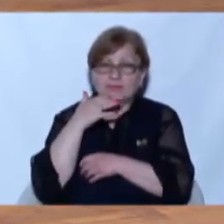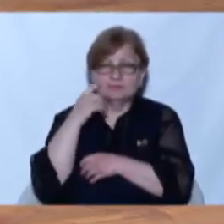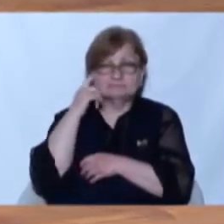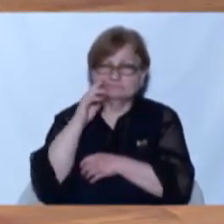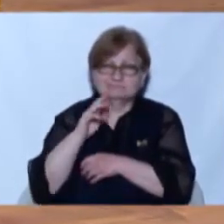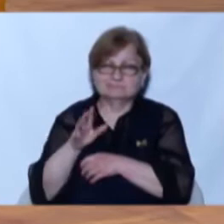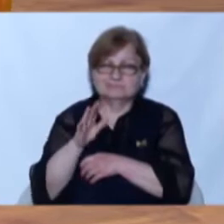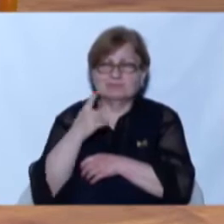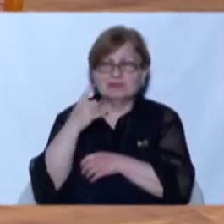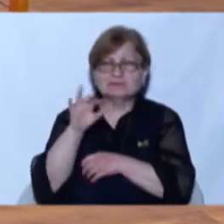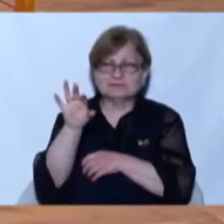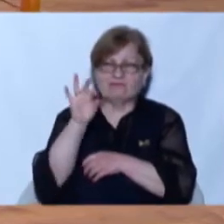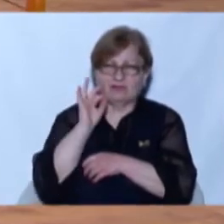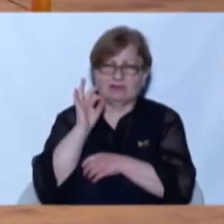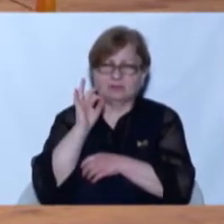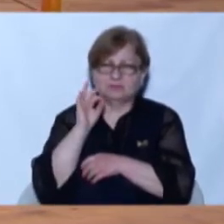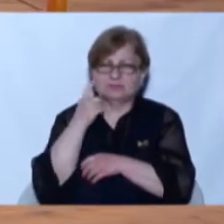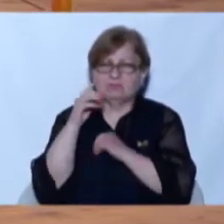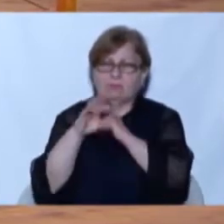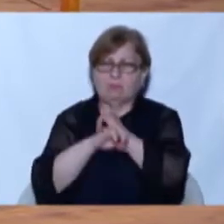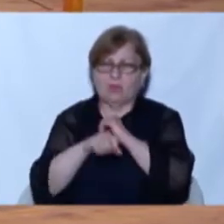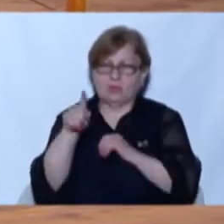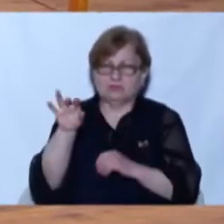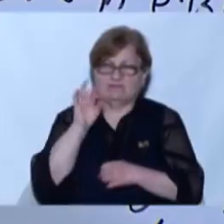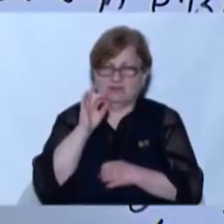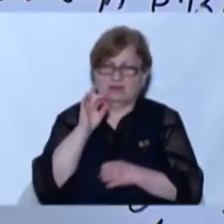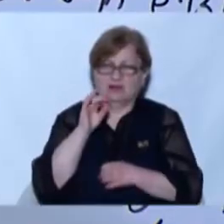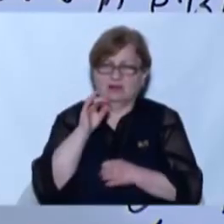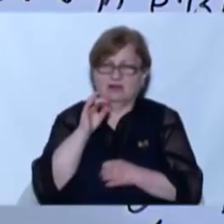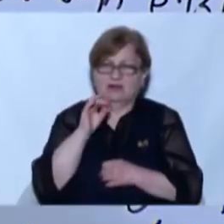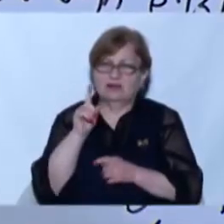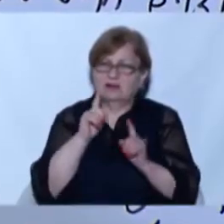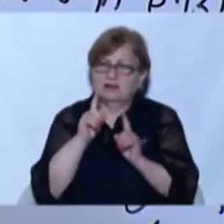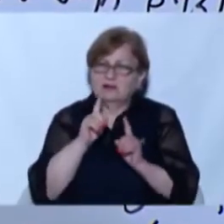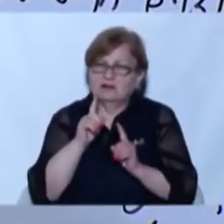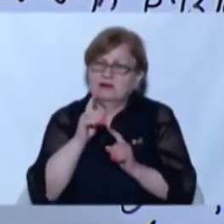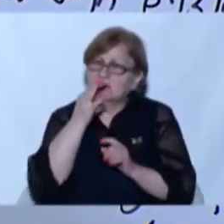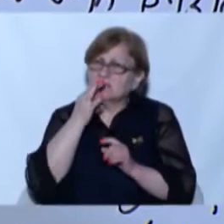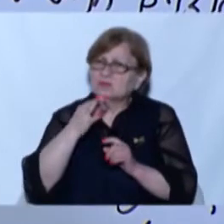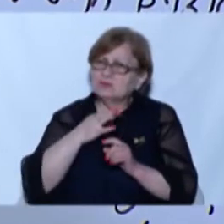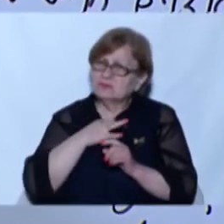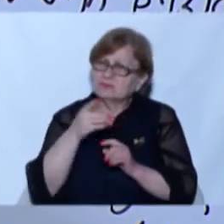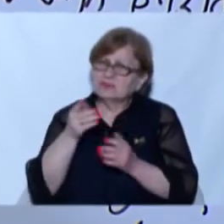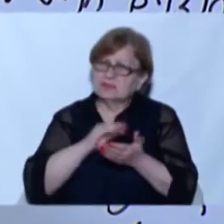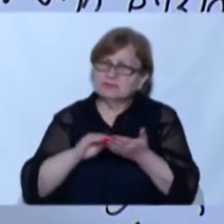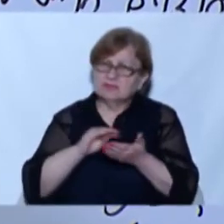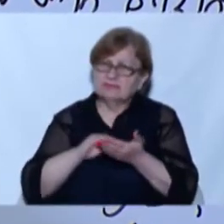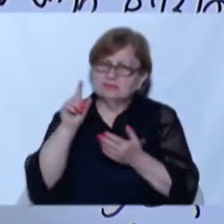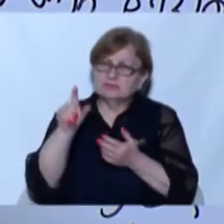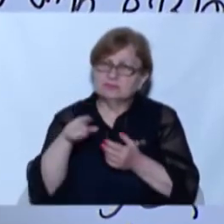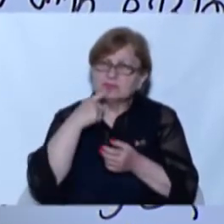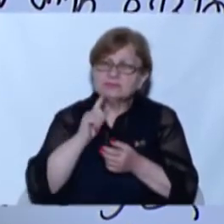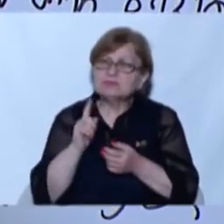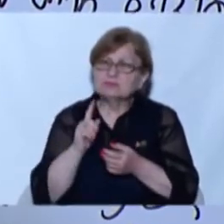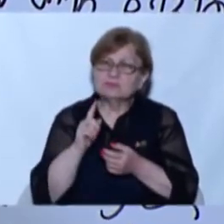ამ ნაწილიდან სწორედ ამ უკანასკნელ ფრაზას ამოვწერდი. მაგრამ რა უნდა ამით გვითხრას ავტორს?